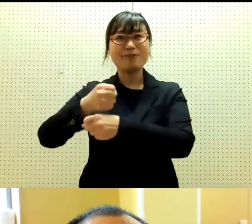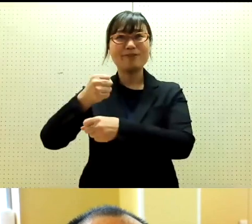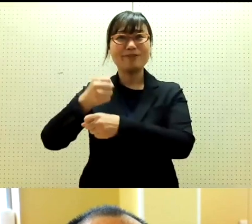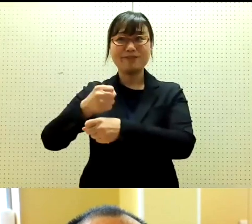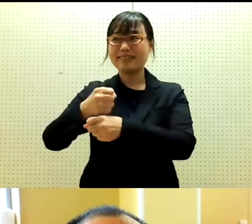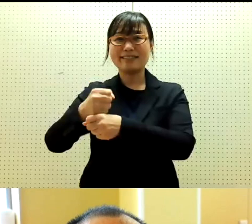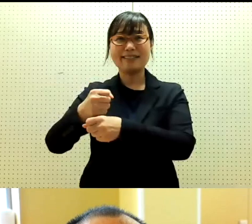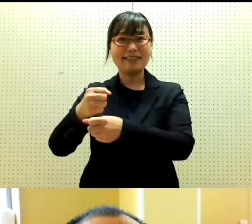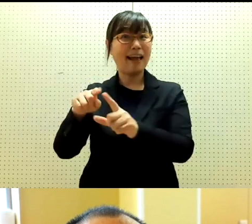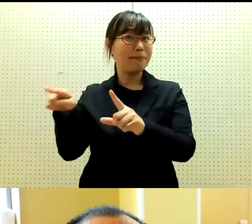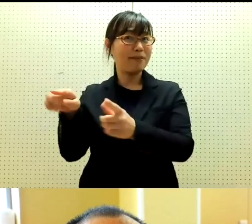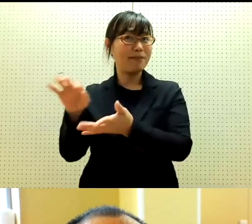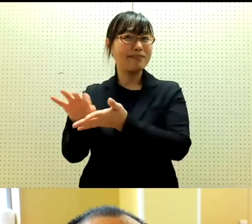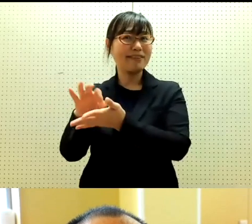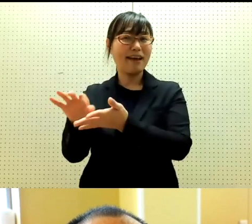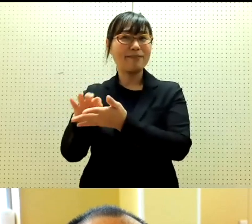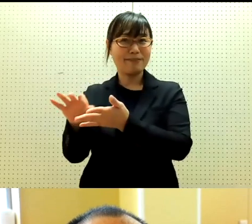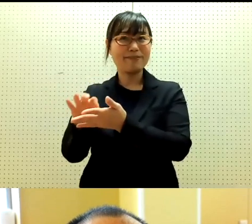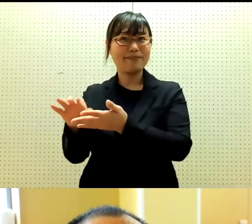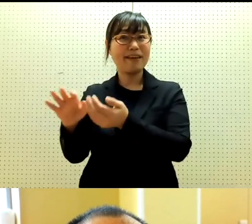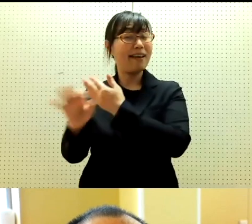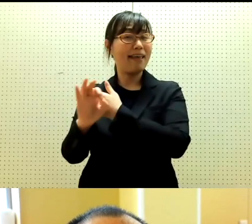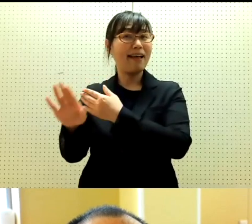けど、手早くできるとか、みんなの意